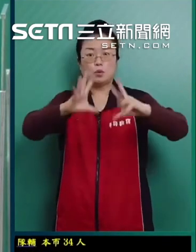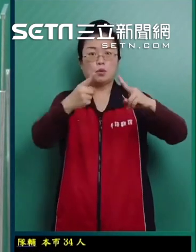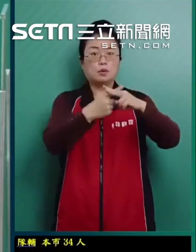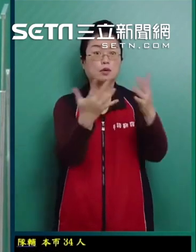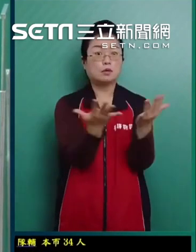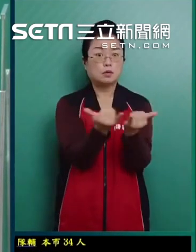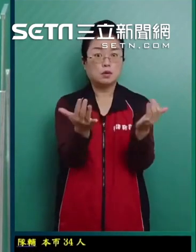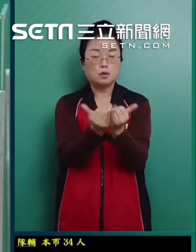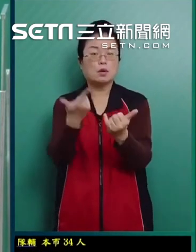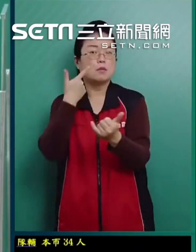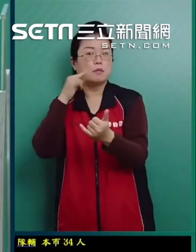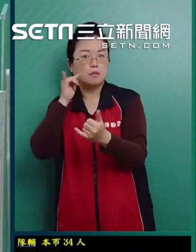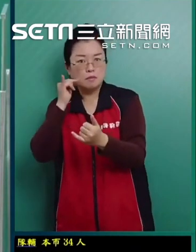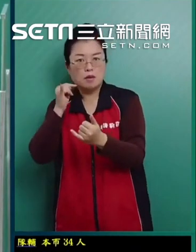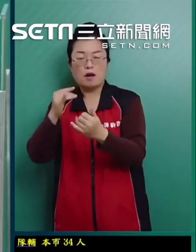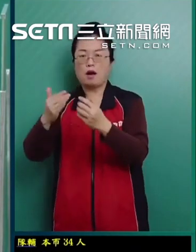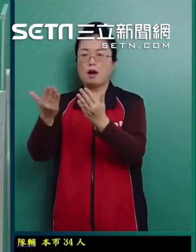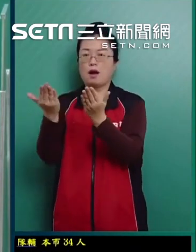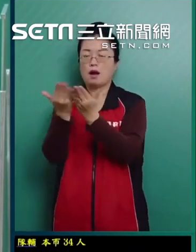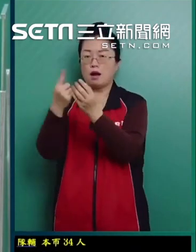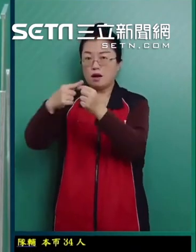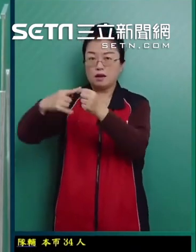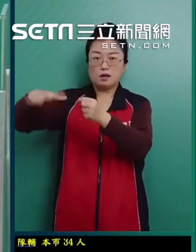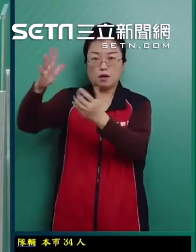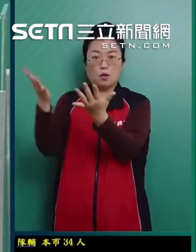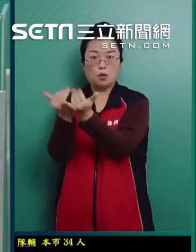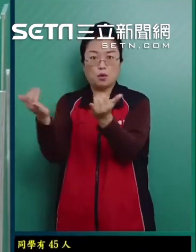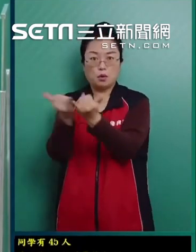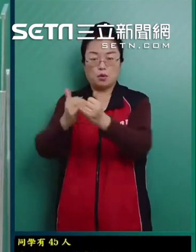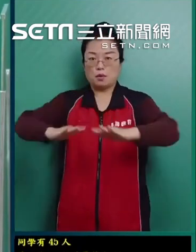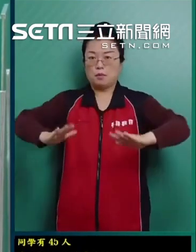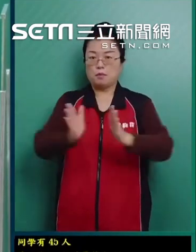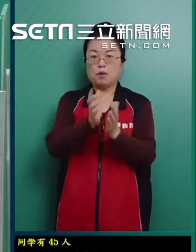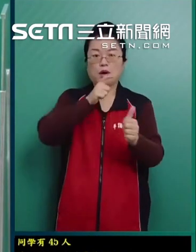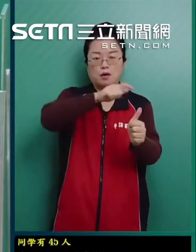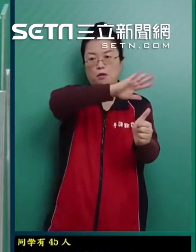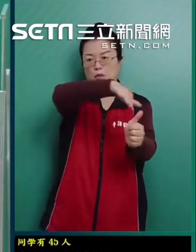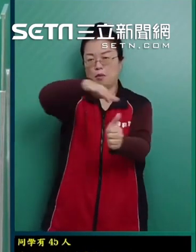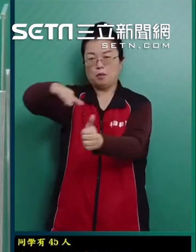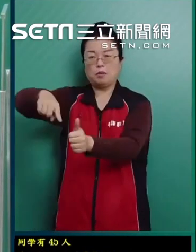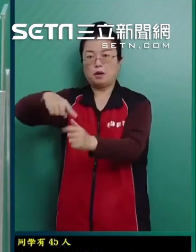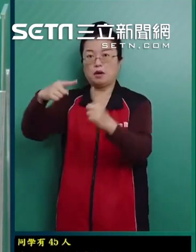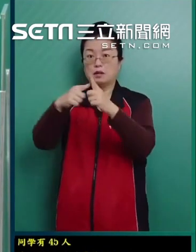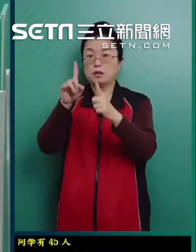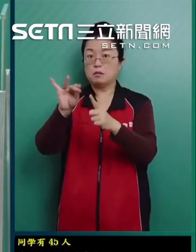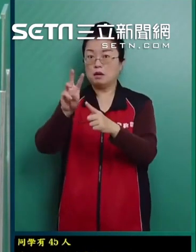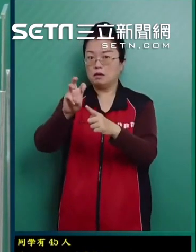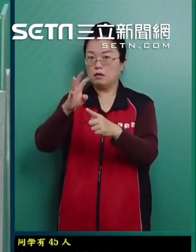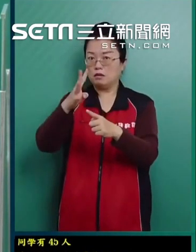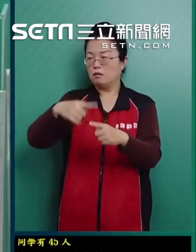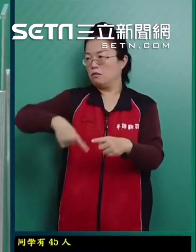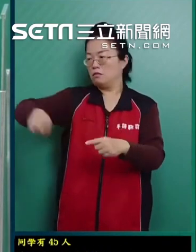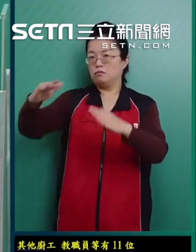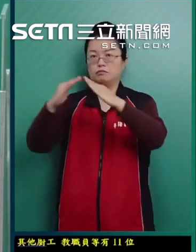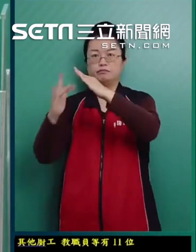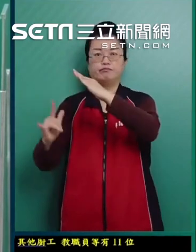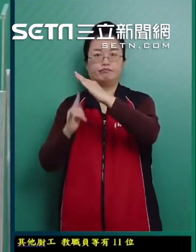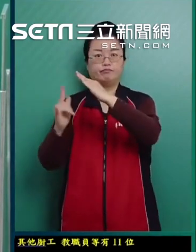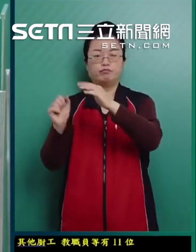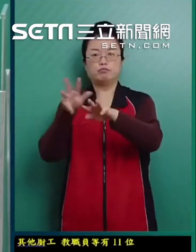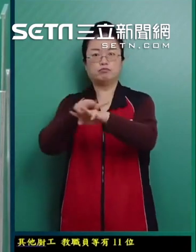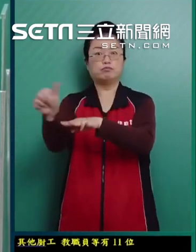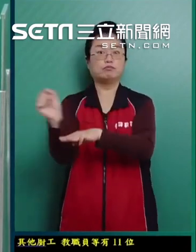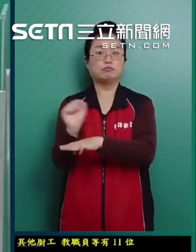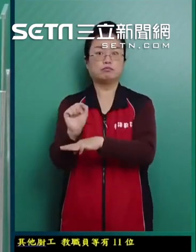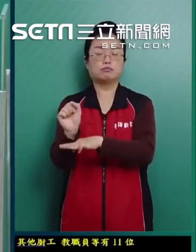有高中生立即到我们的集中检疫所去做隔离，因为奥密克戎的传染力很强，这样才有办法落实避免社区的传播。另